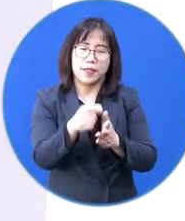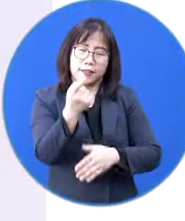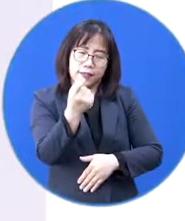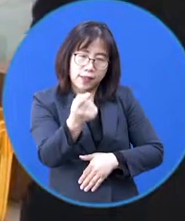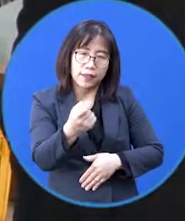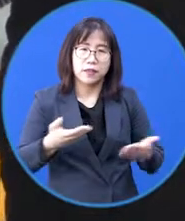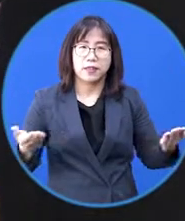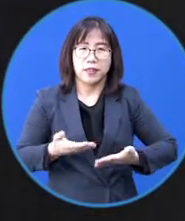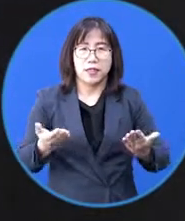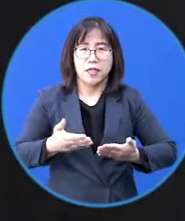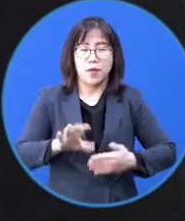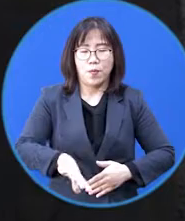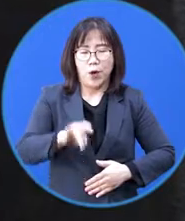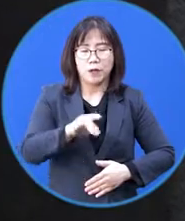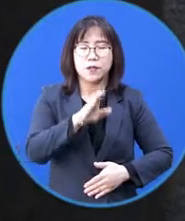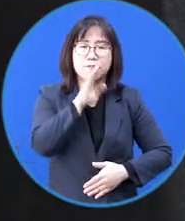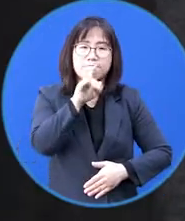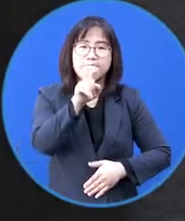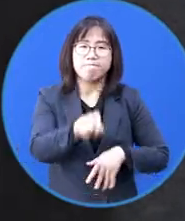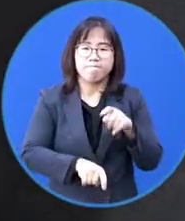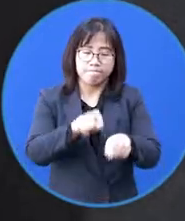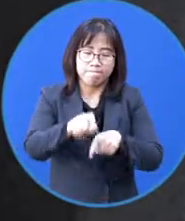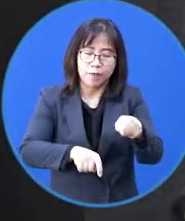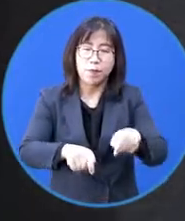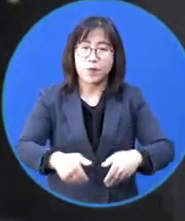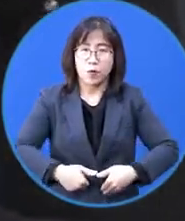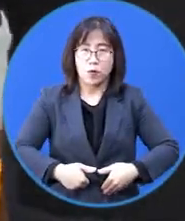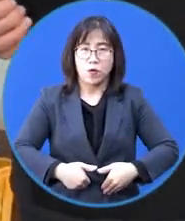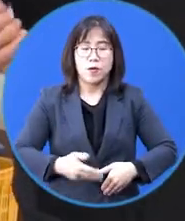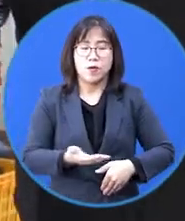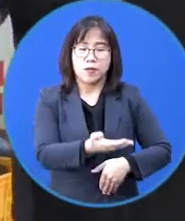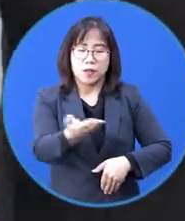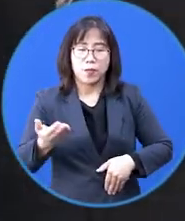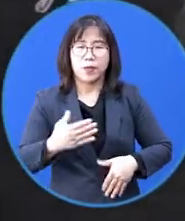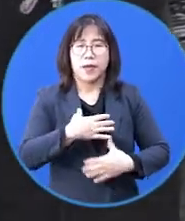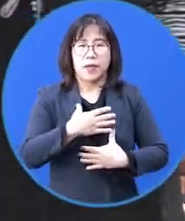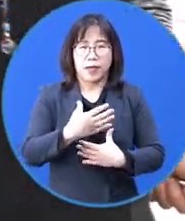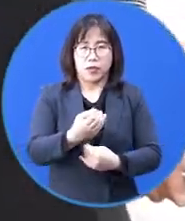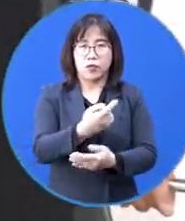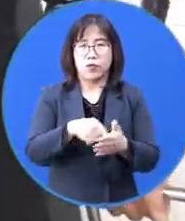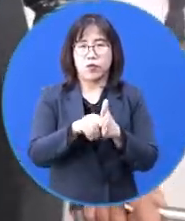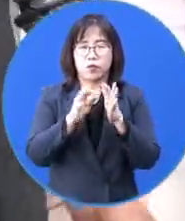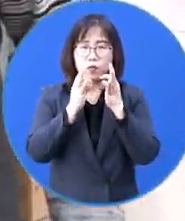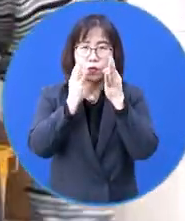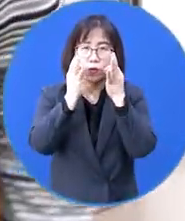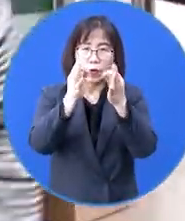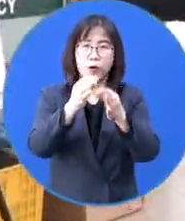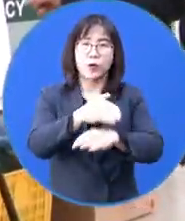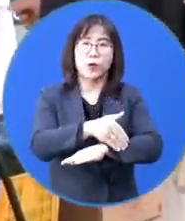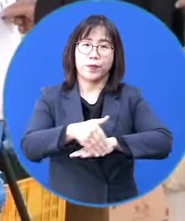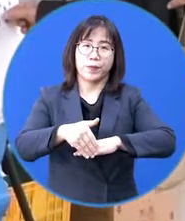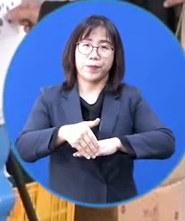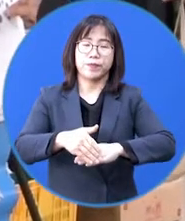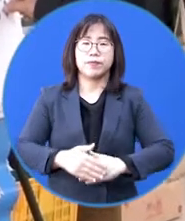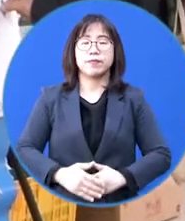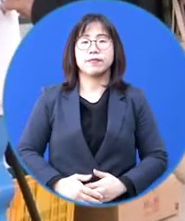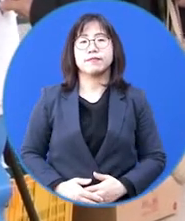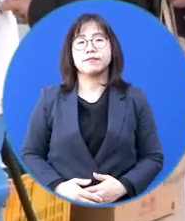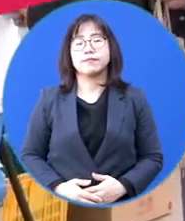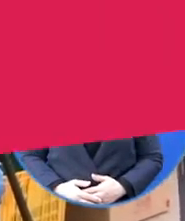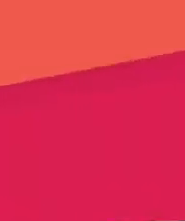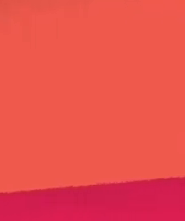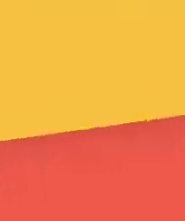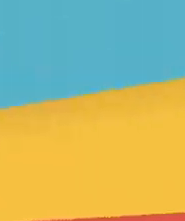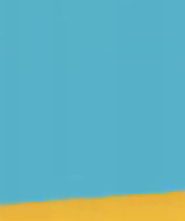작은 부분이라도 함께 실천할 수 있는 방안을 강구하는 데 최선을 다하며 구민들의 안전에 만전을 기할 예정입니다.